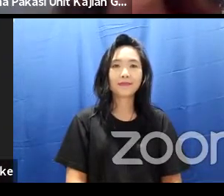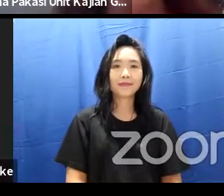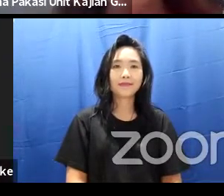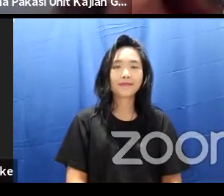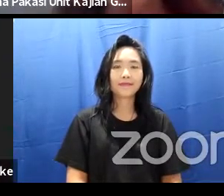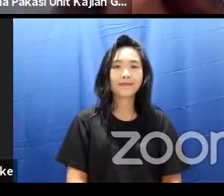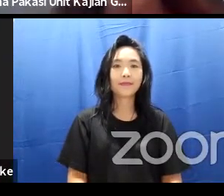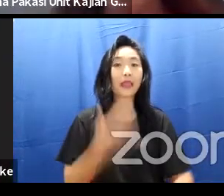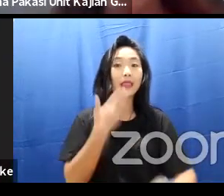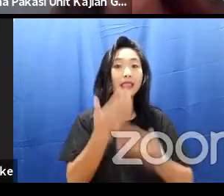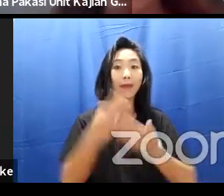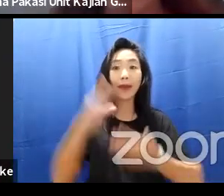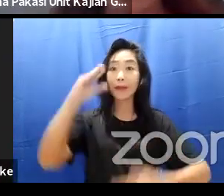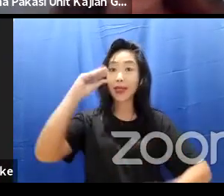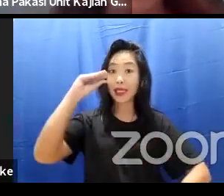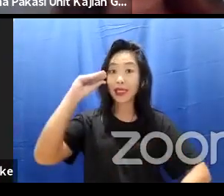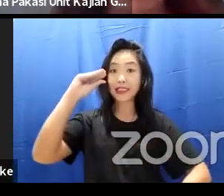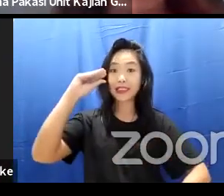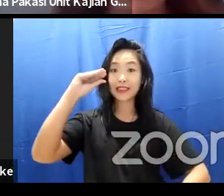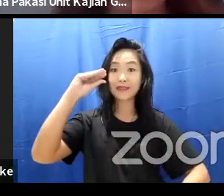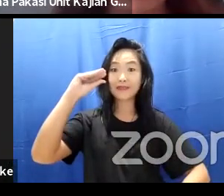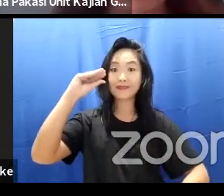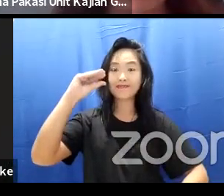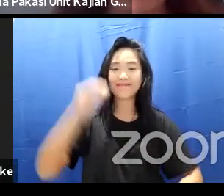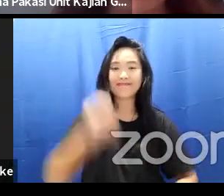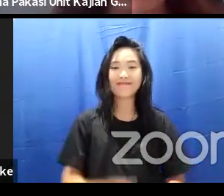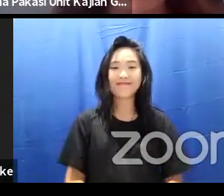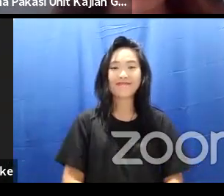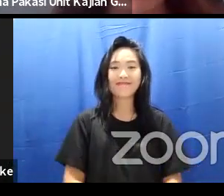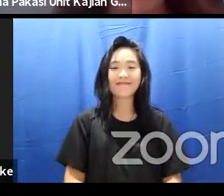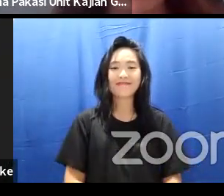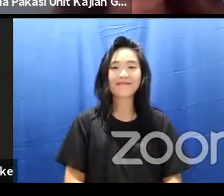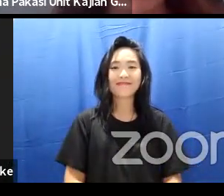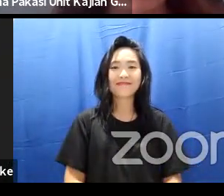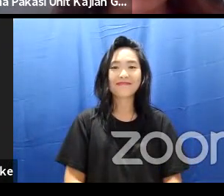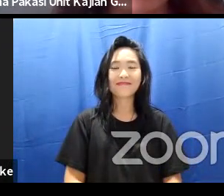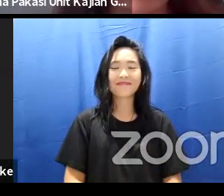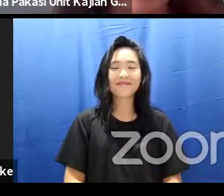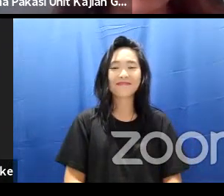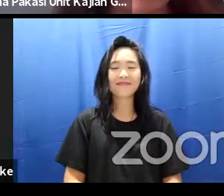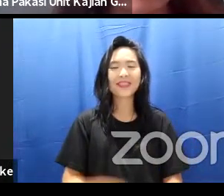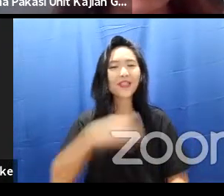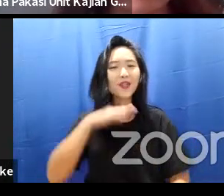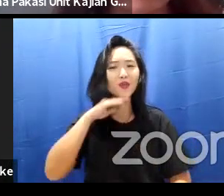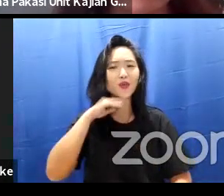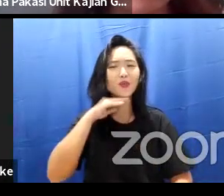Selamat pagi, selamat. Oke, sebentar.